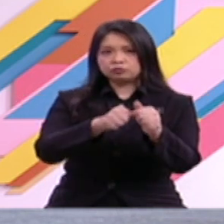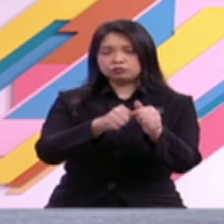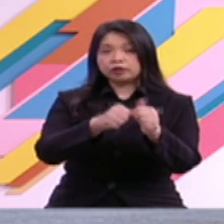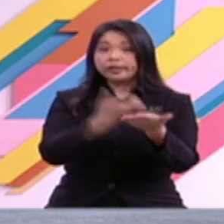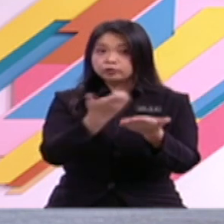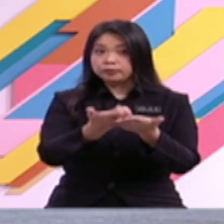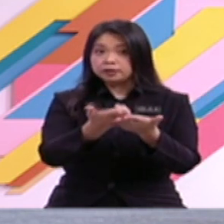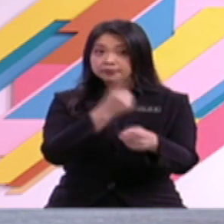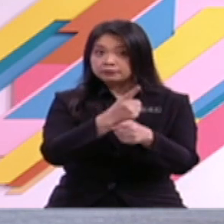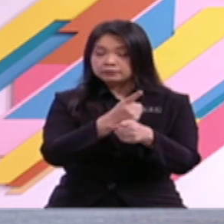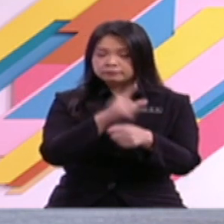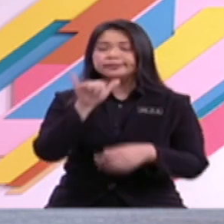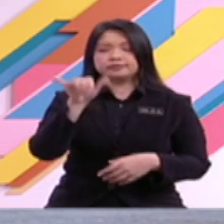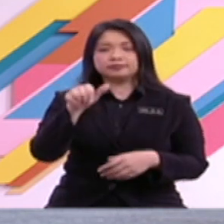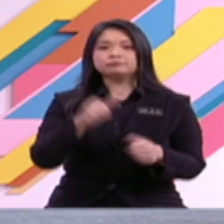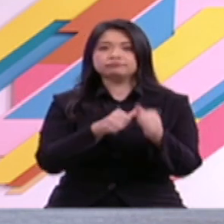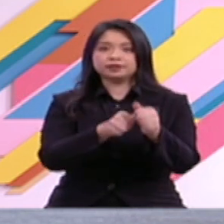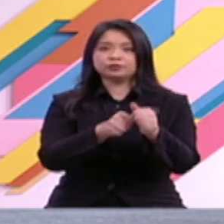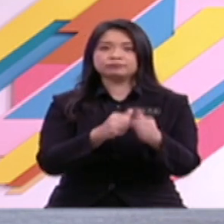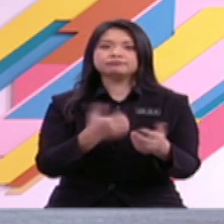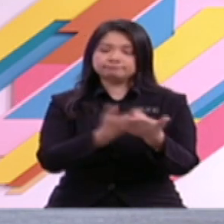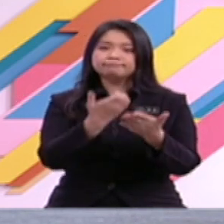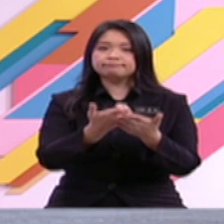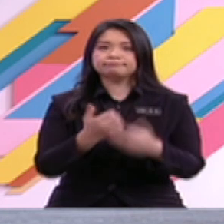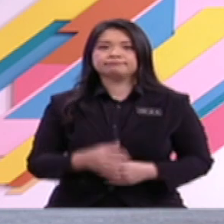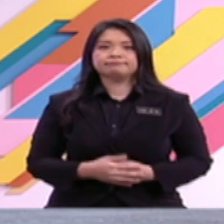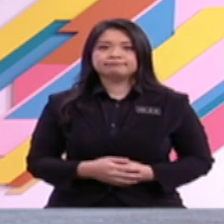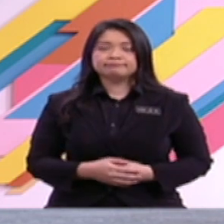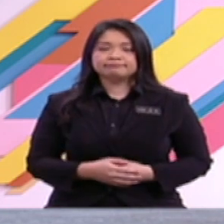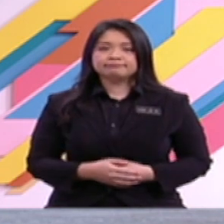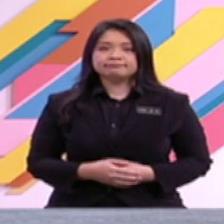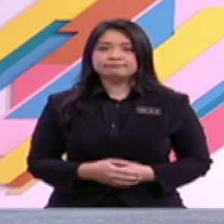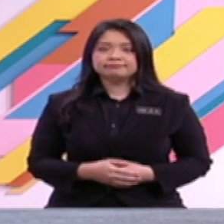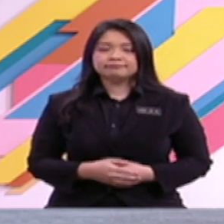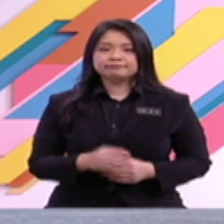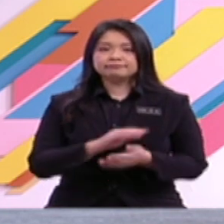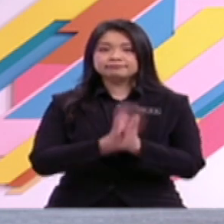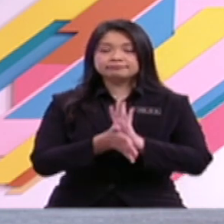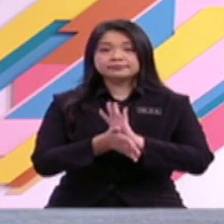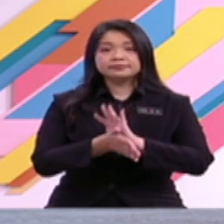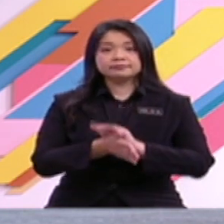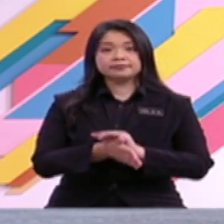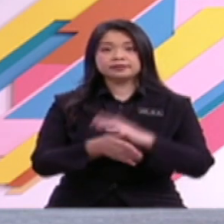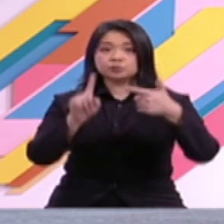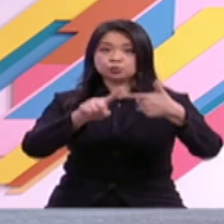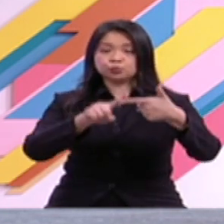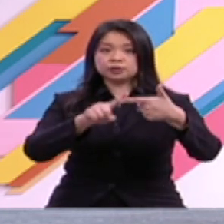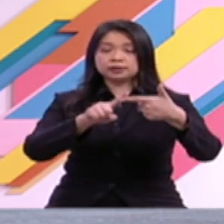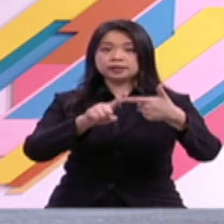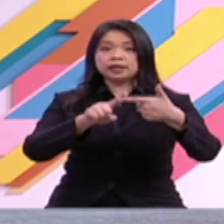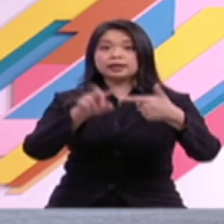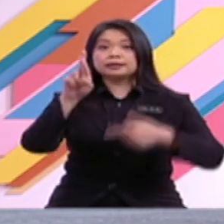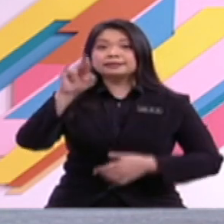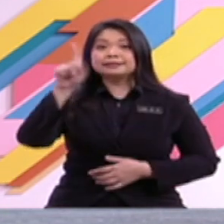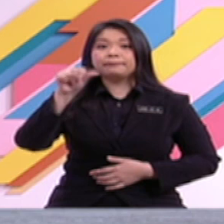ekonomi negara Syekh betul oke didasarkan kepada situasi baik keep so yang kedua ialah Riza